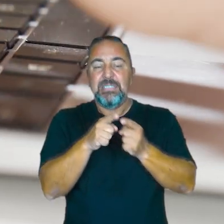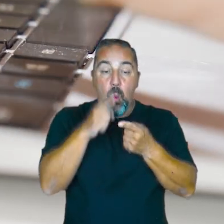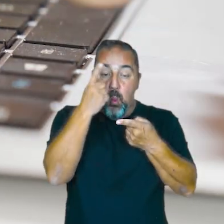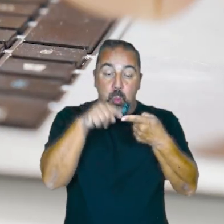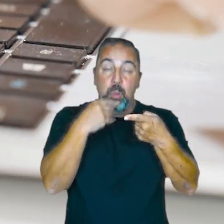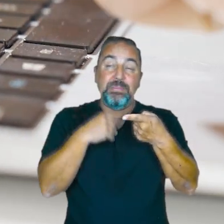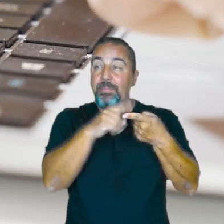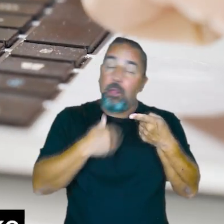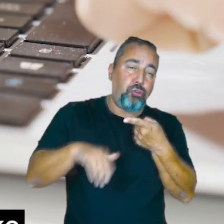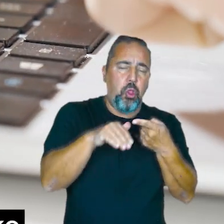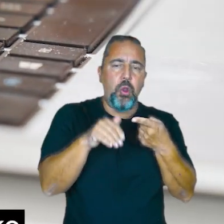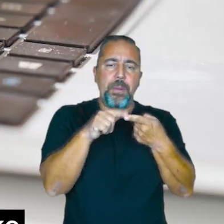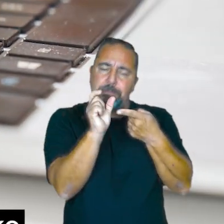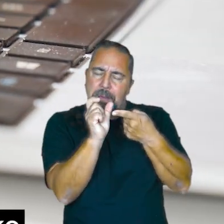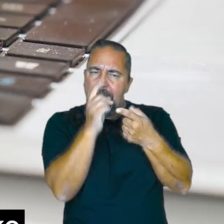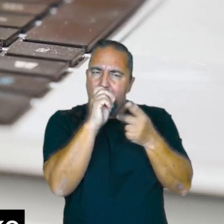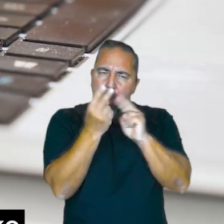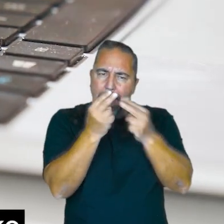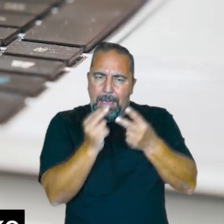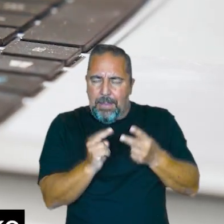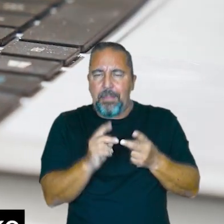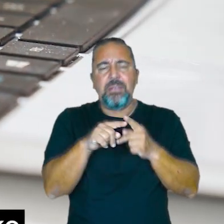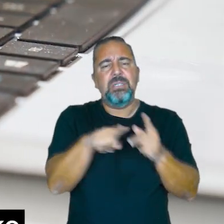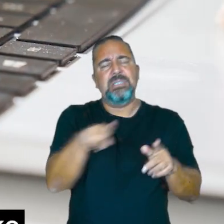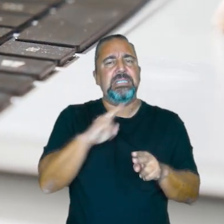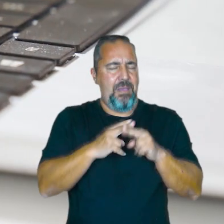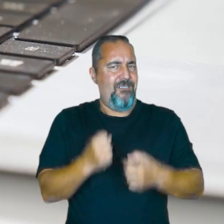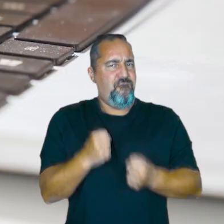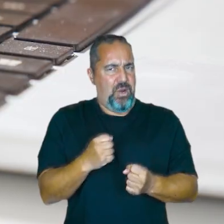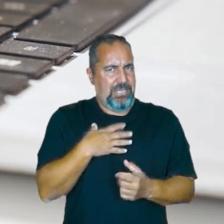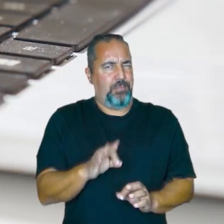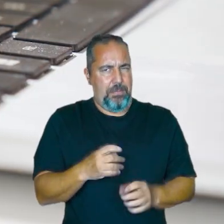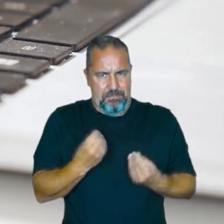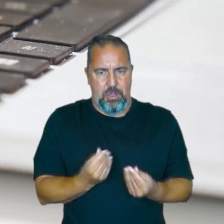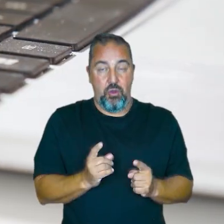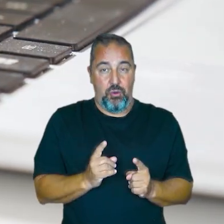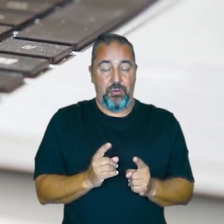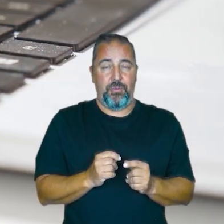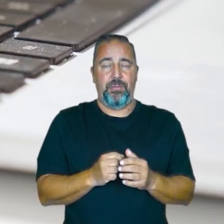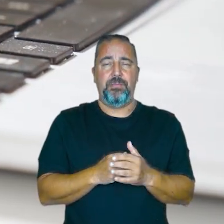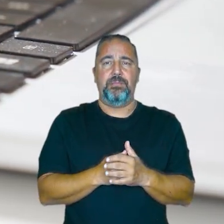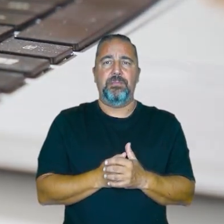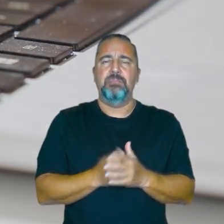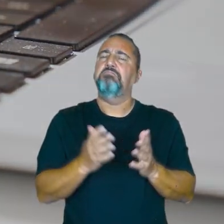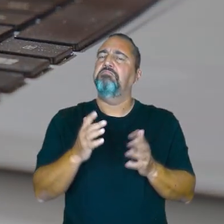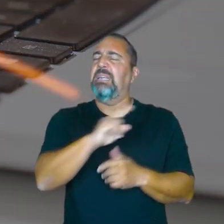erabiltzea edo zertarako. Aldaketak egin ditzakezu gogorarazteko eta indartsuak izaten jarraitzeko.